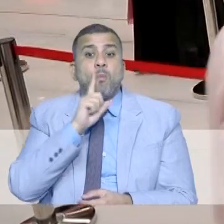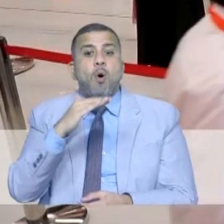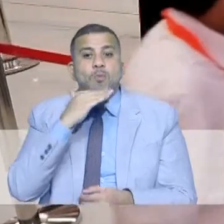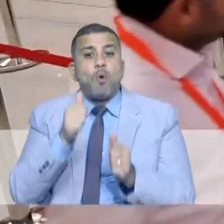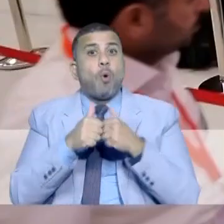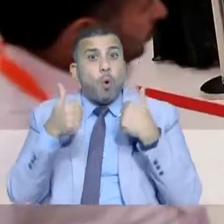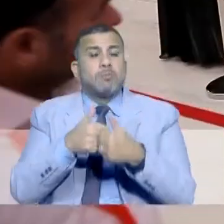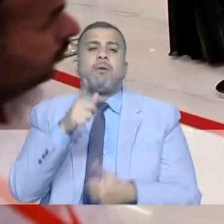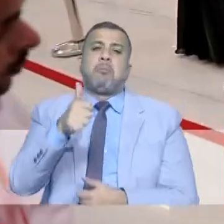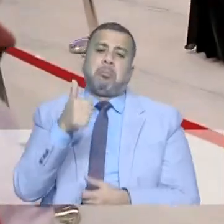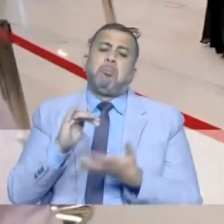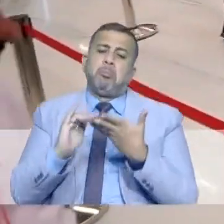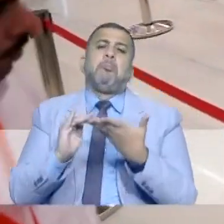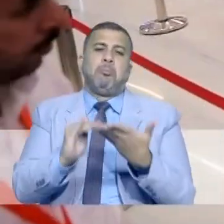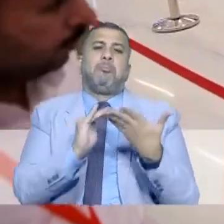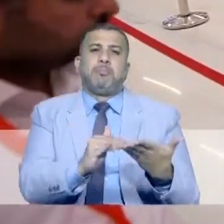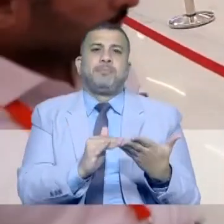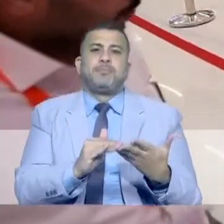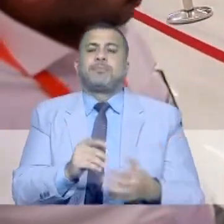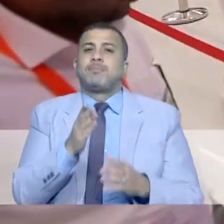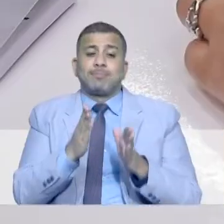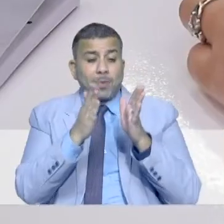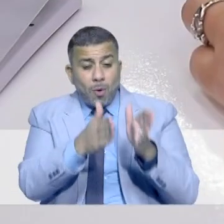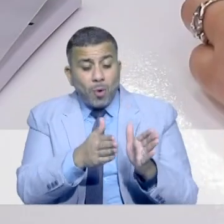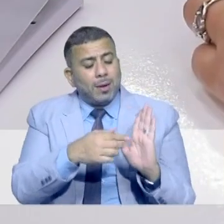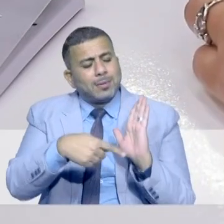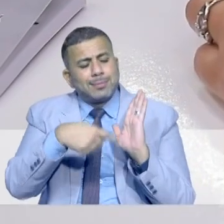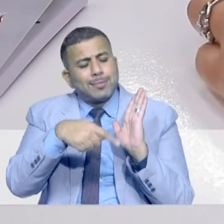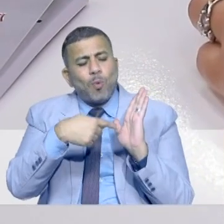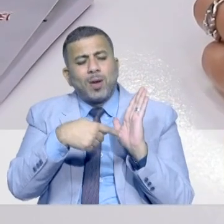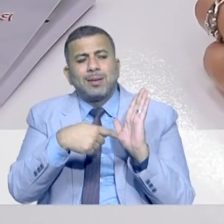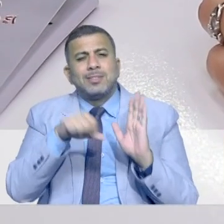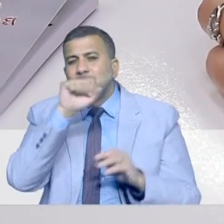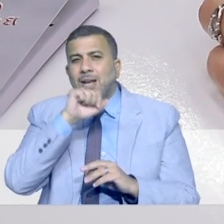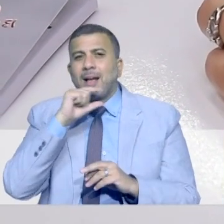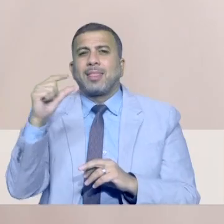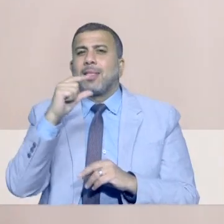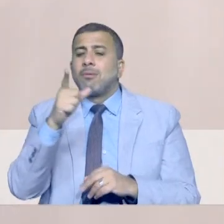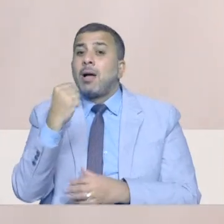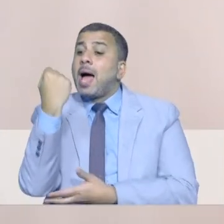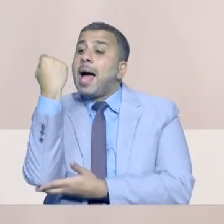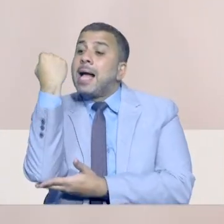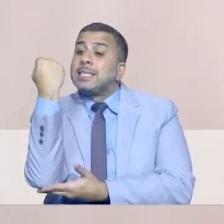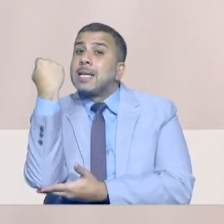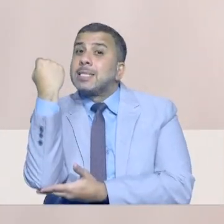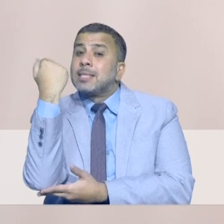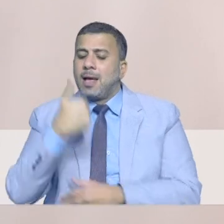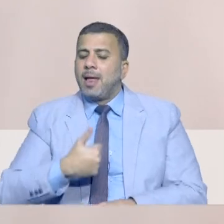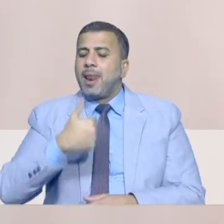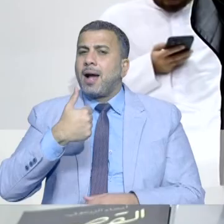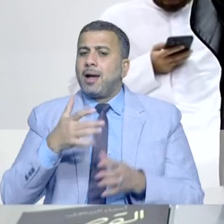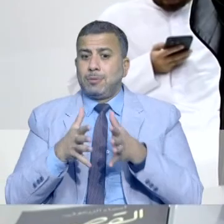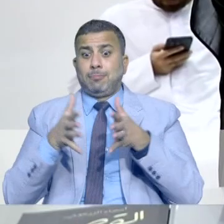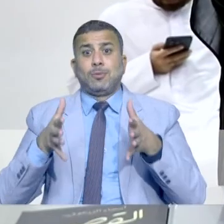أهل النصيحة. ركن التواقيع في معرض الشارقة الدولي للكتاب من الركائز الأساسية في نجاح